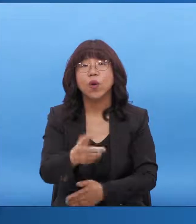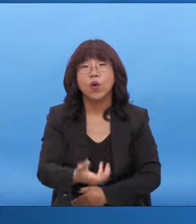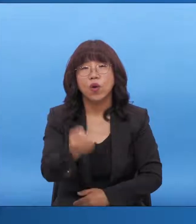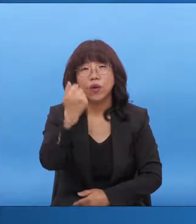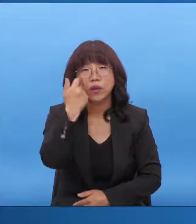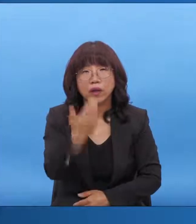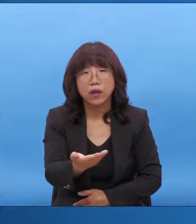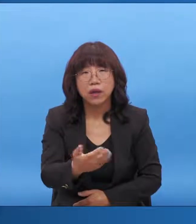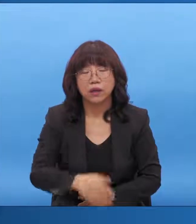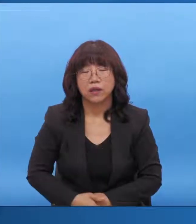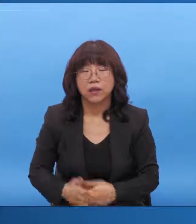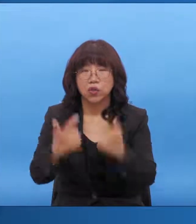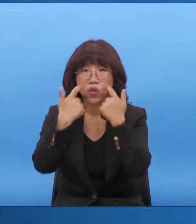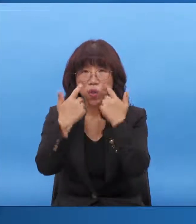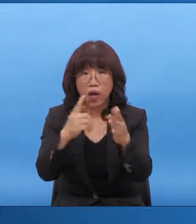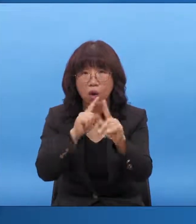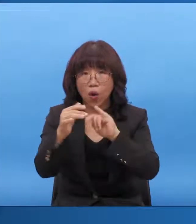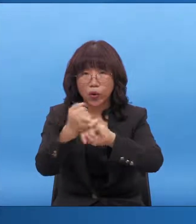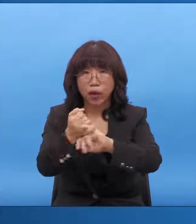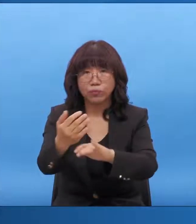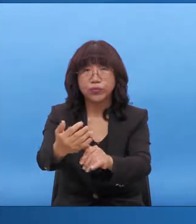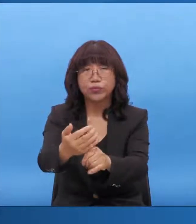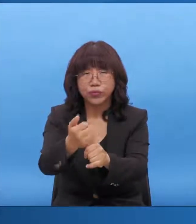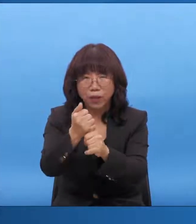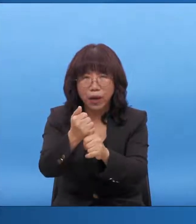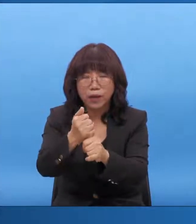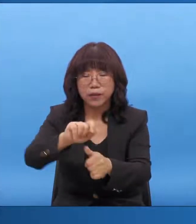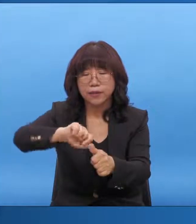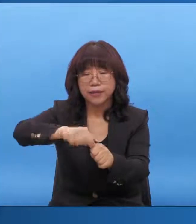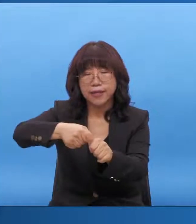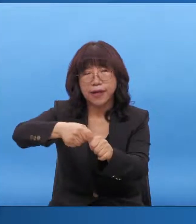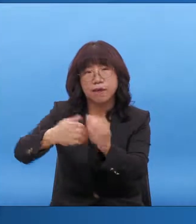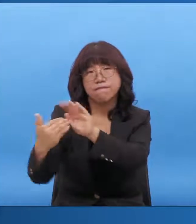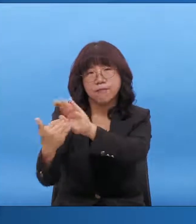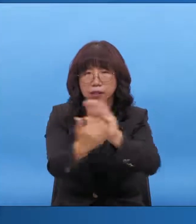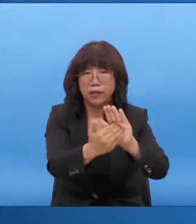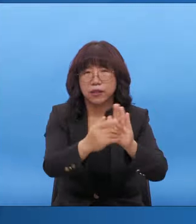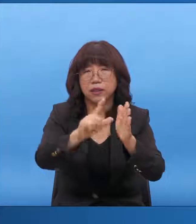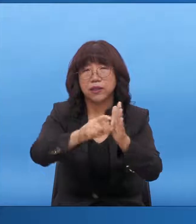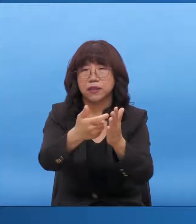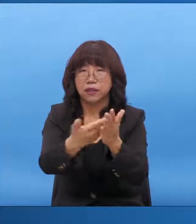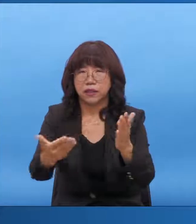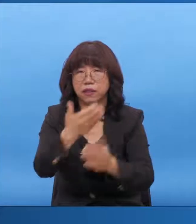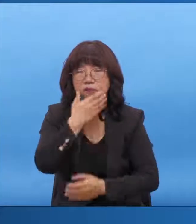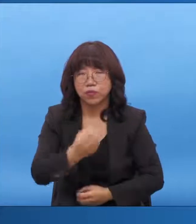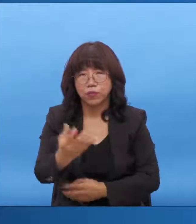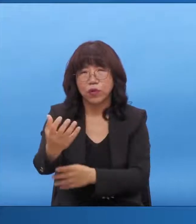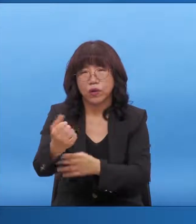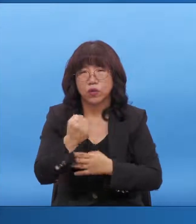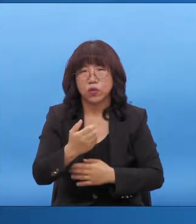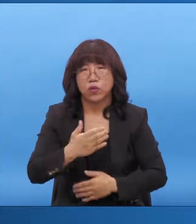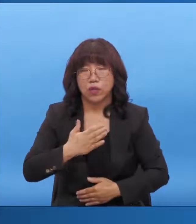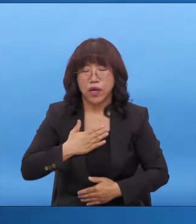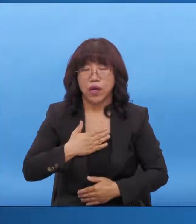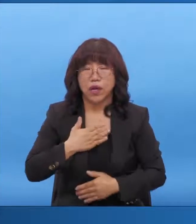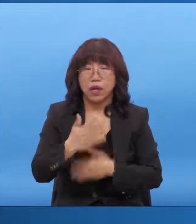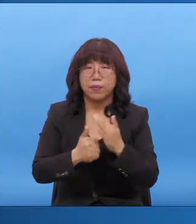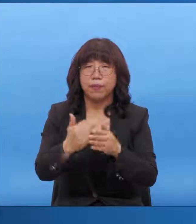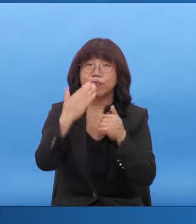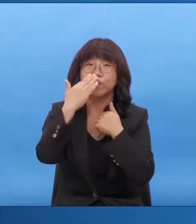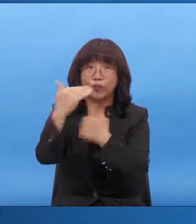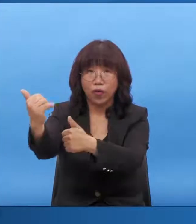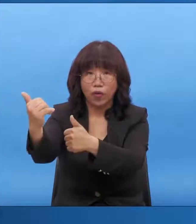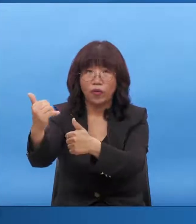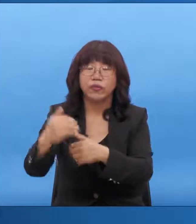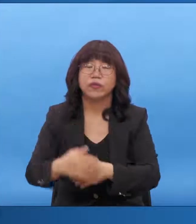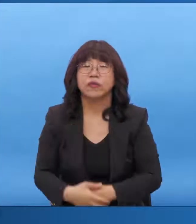What do you have? 정확한 언약만 잡으면 이 재앙 막는 시대 이 축복으로 나를 하나님 부르셨다 이거야. You have to realize